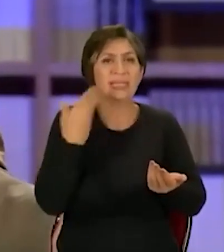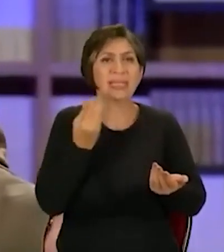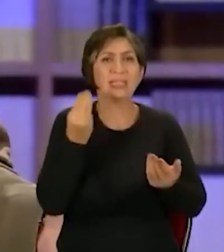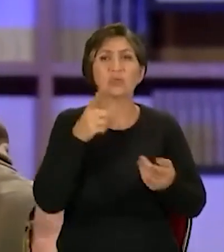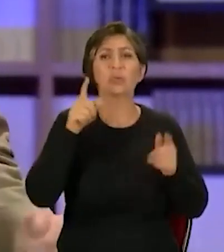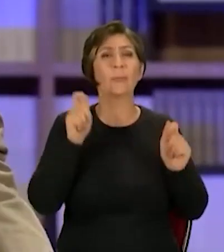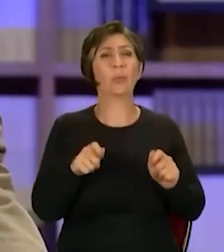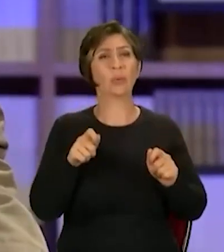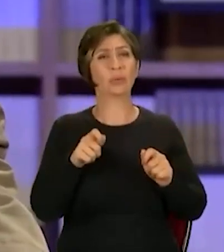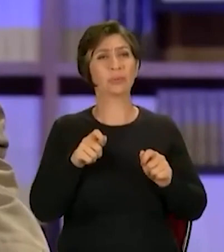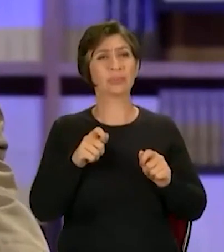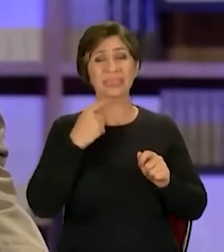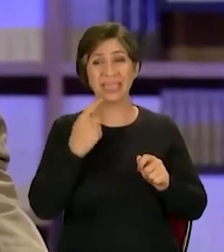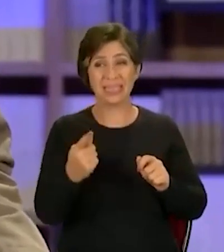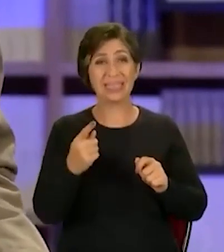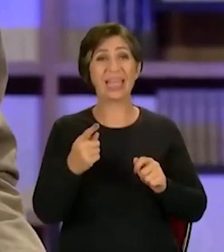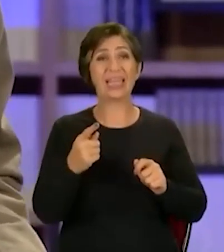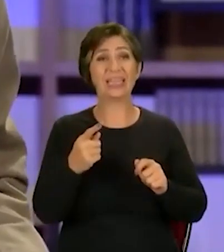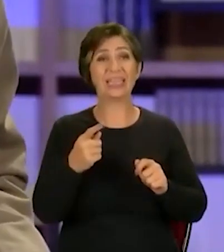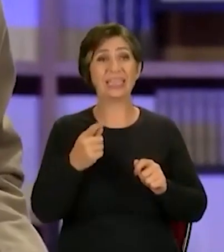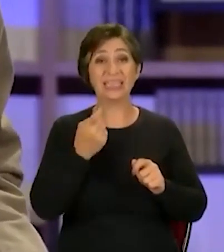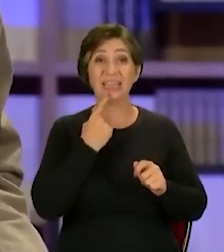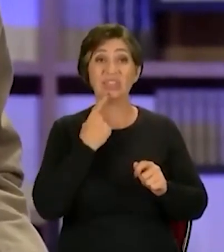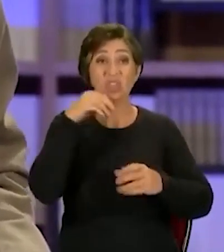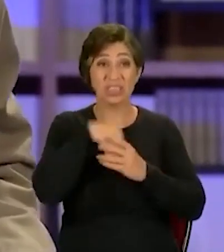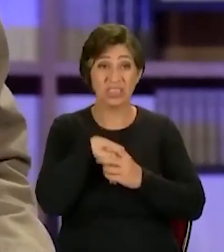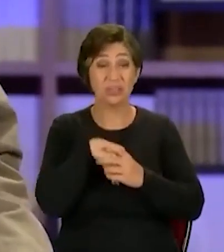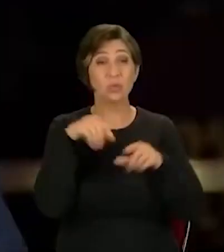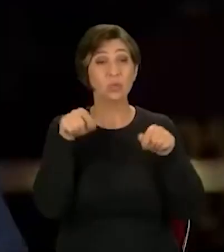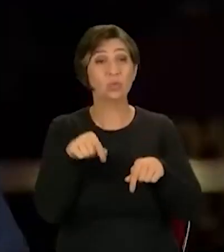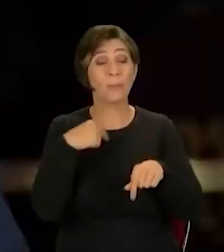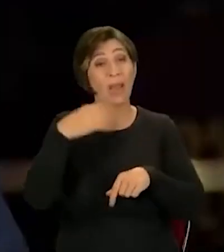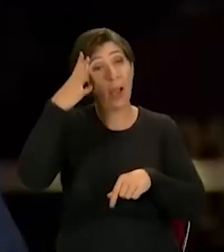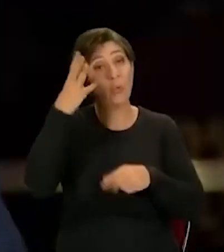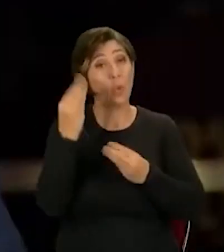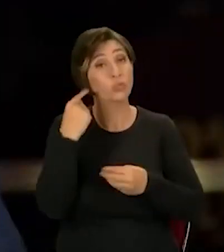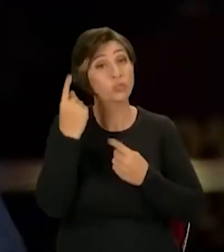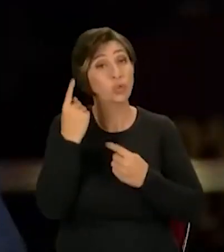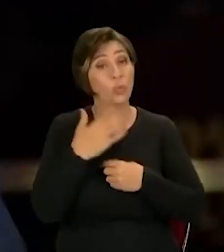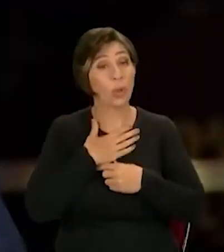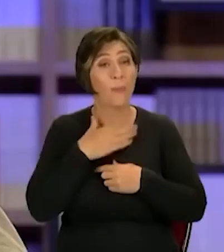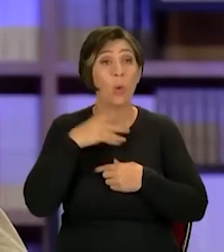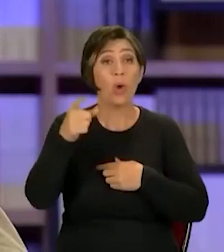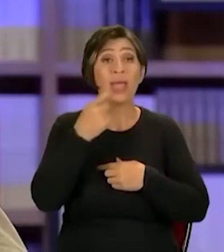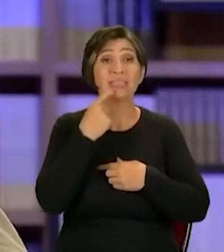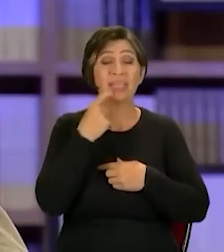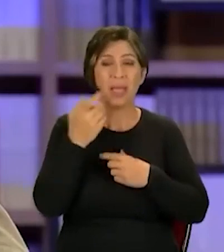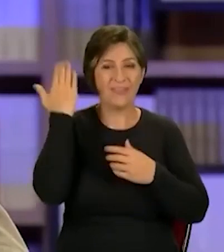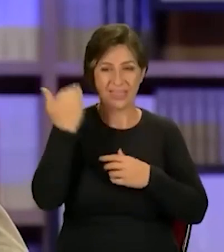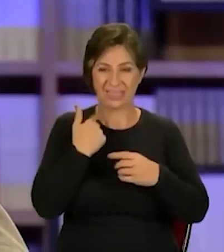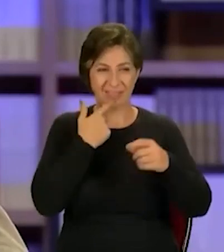gençler şunu yapıyor dedikleri yaş için şu anda aptal olduğumu düşünüyorum. Yani benim o yaşta aptal